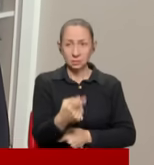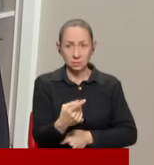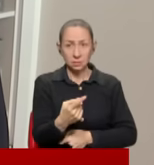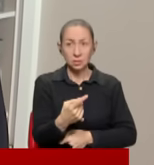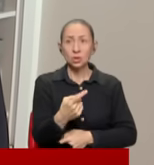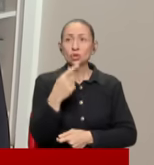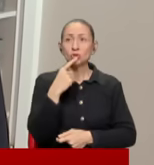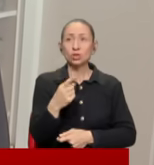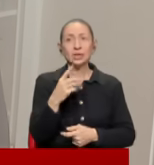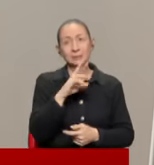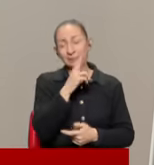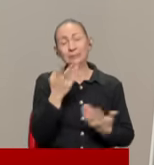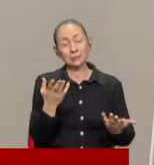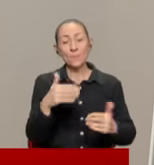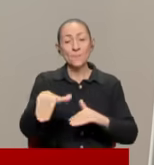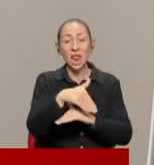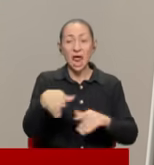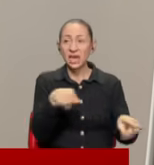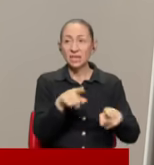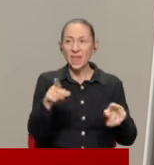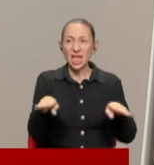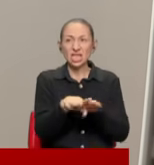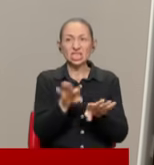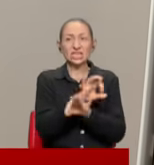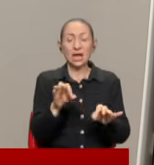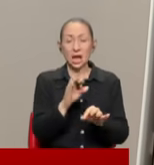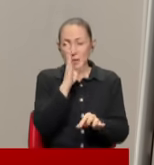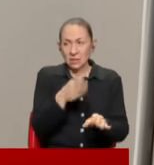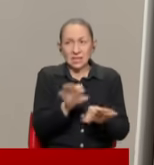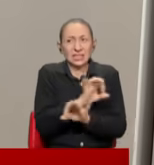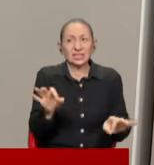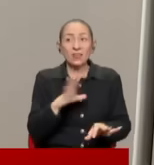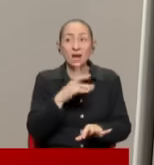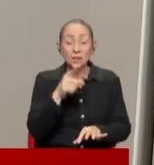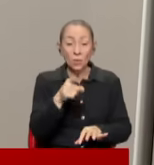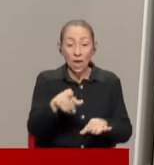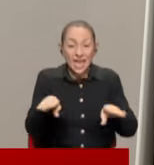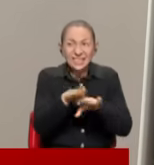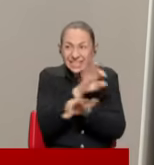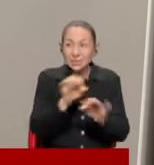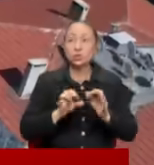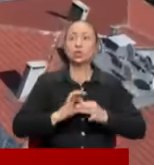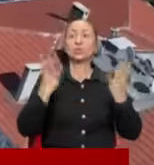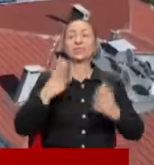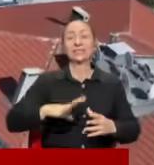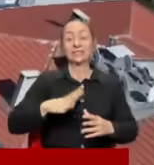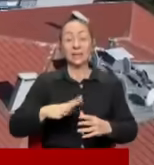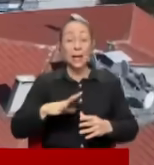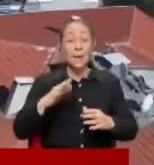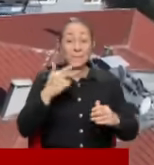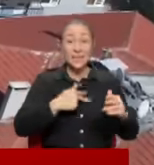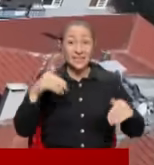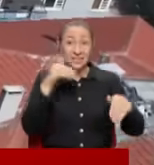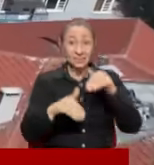yalanını söyledi. Ne yazık ki mahalleler arasında bir eşitsizlik, adaletsizlik vardı. Bu eşitsizliğin giderilmesini istedik. Yerel seçim